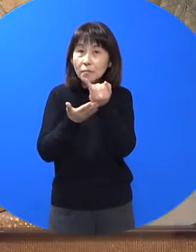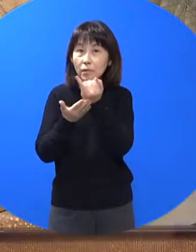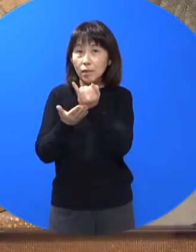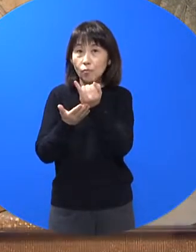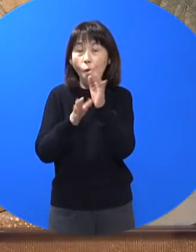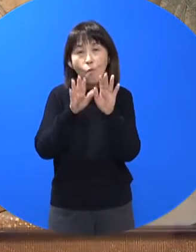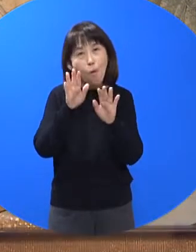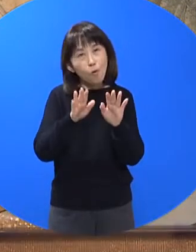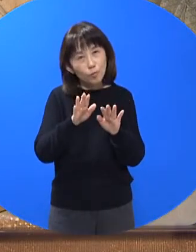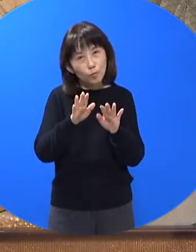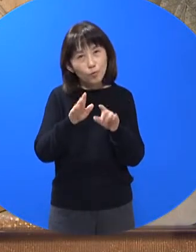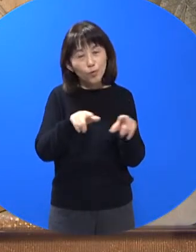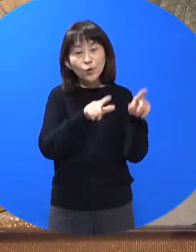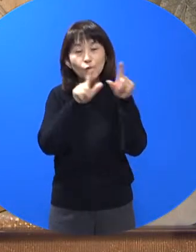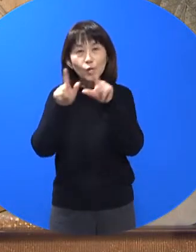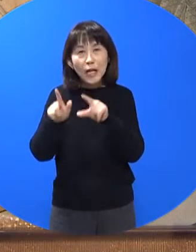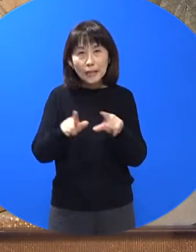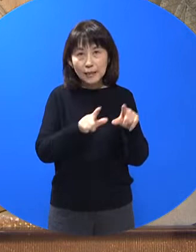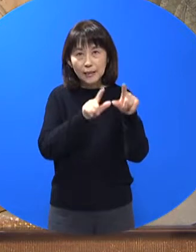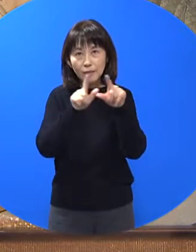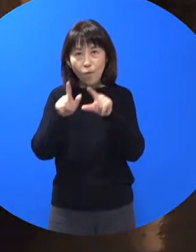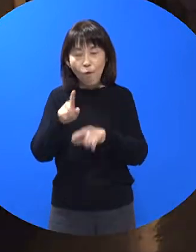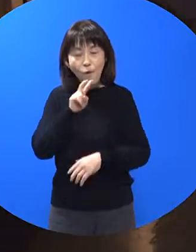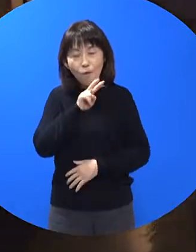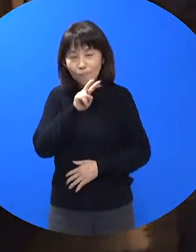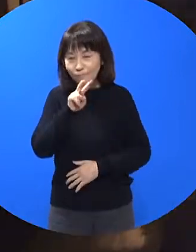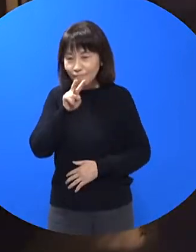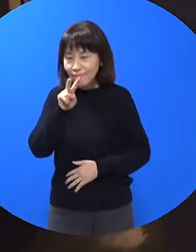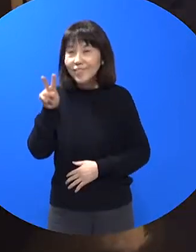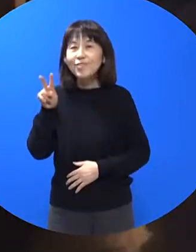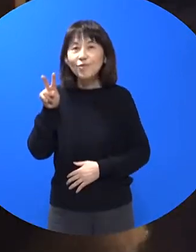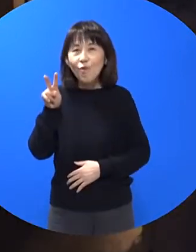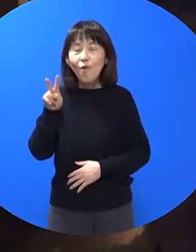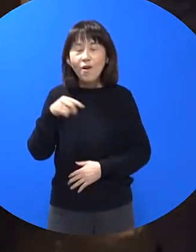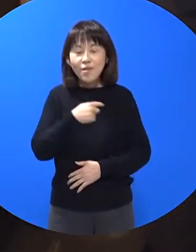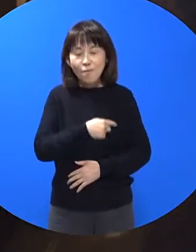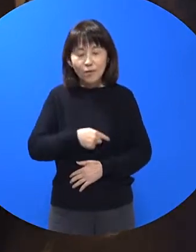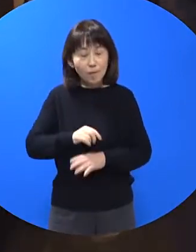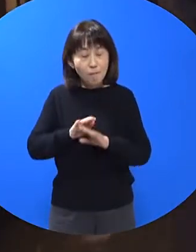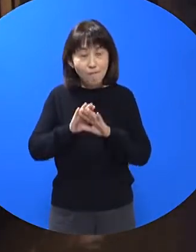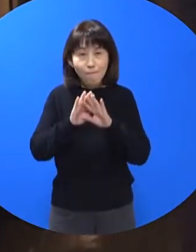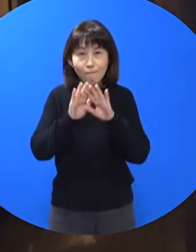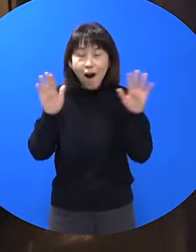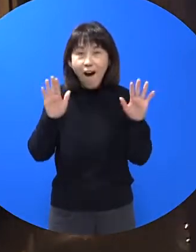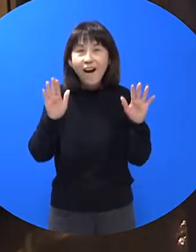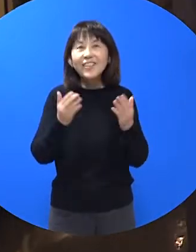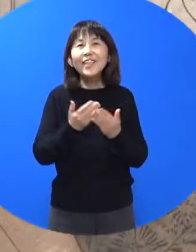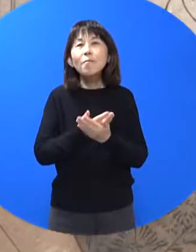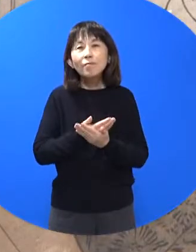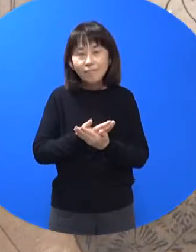か暮らしの様子をじっくり見ていくと、なんだかとっても華やかな気持ちになりますね。